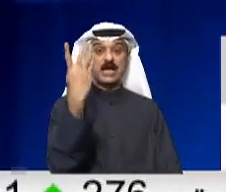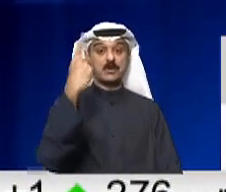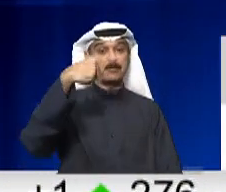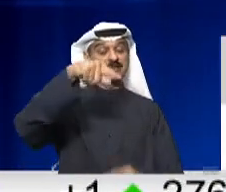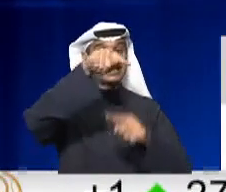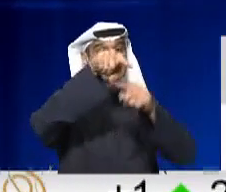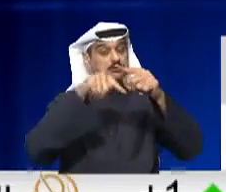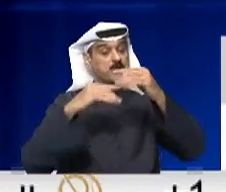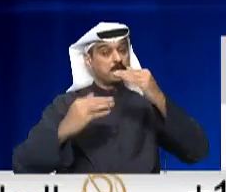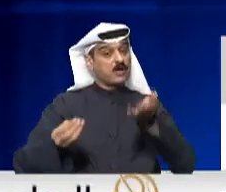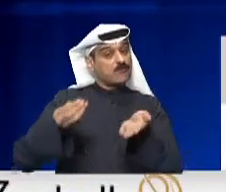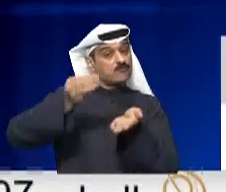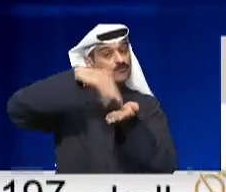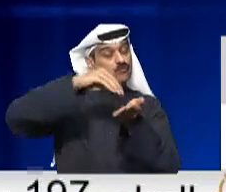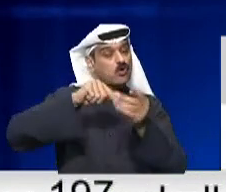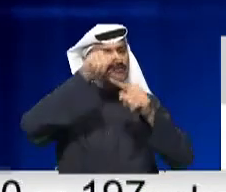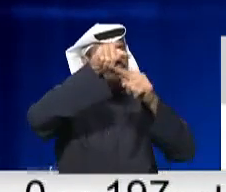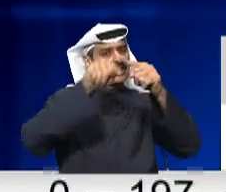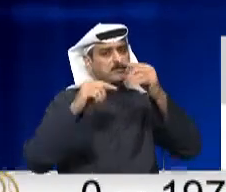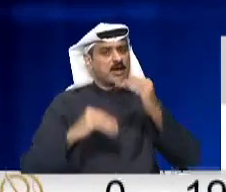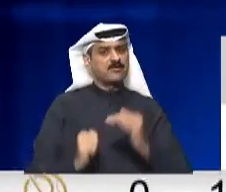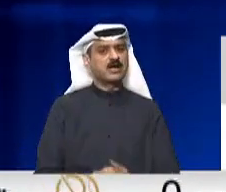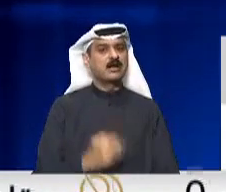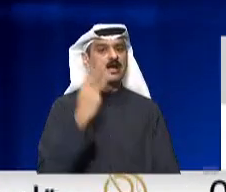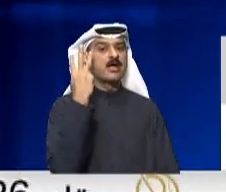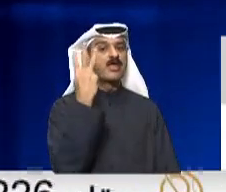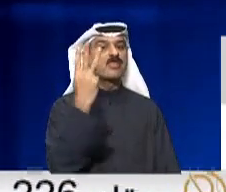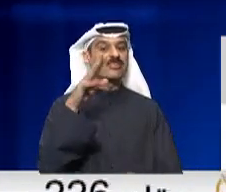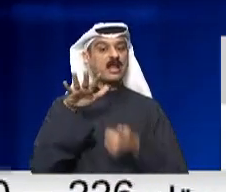14%، محققة بذلك